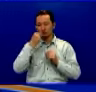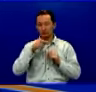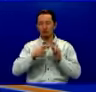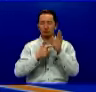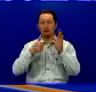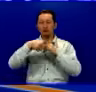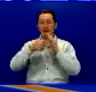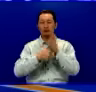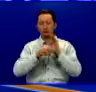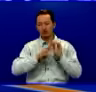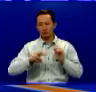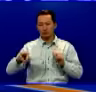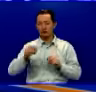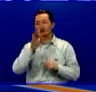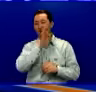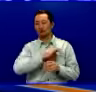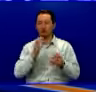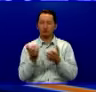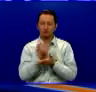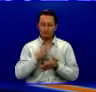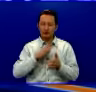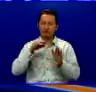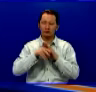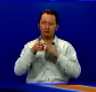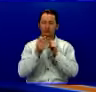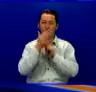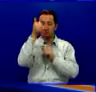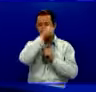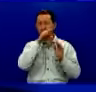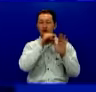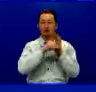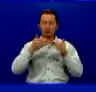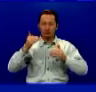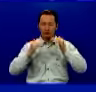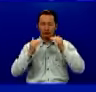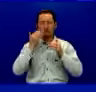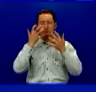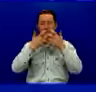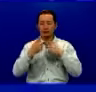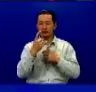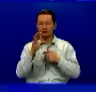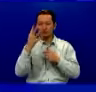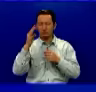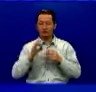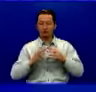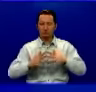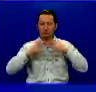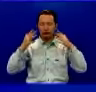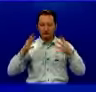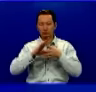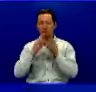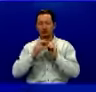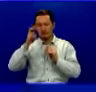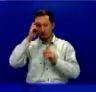710,16 миллиард теңгенің өнеркәсіп өнімі өндірілді. Ол 2015 жылдың тиісті кезеңімен салыстырғанда 104% артық. Мемлекеттік бюджетке